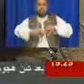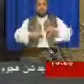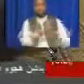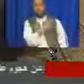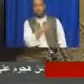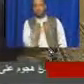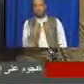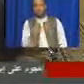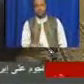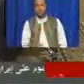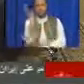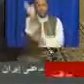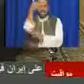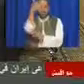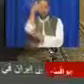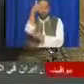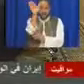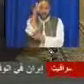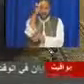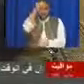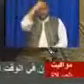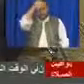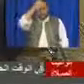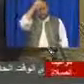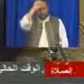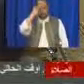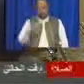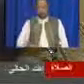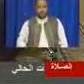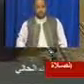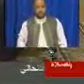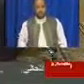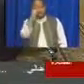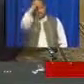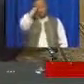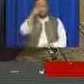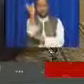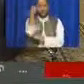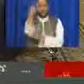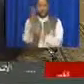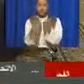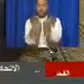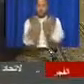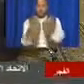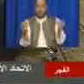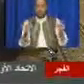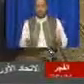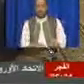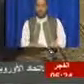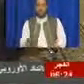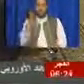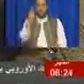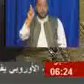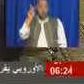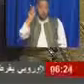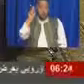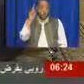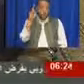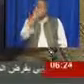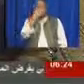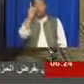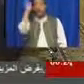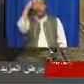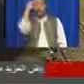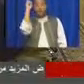التقارير من هنا من السفارات وانا متاكده غير ليس السفارات فقط بل كثير من جهات المخابرات